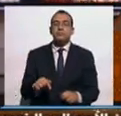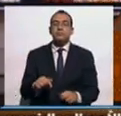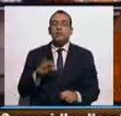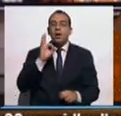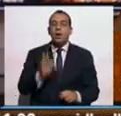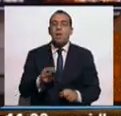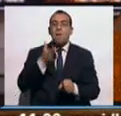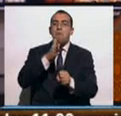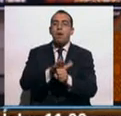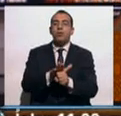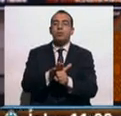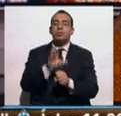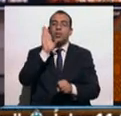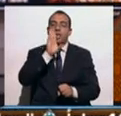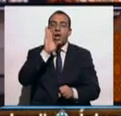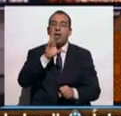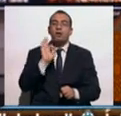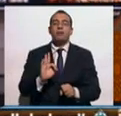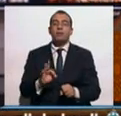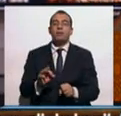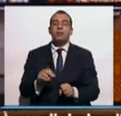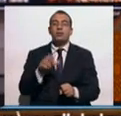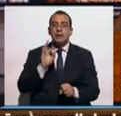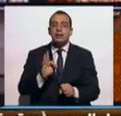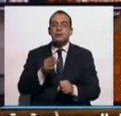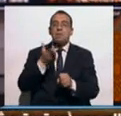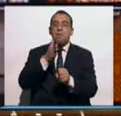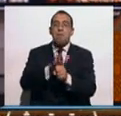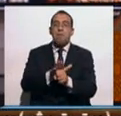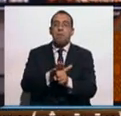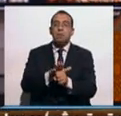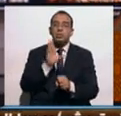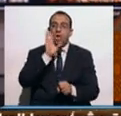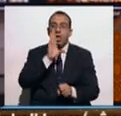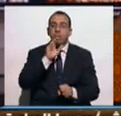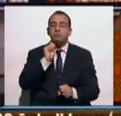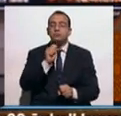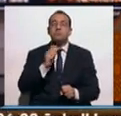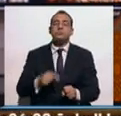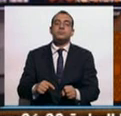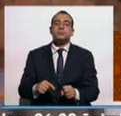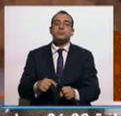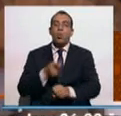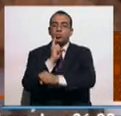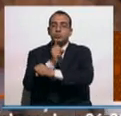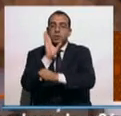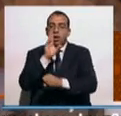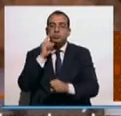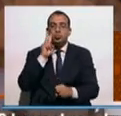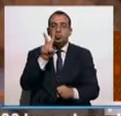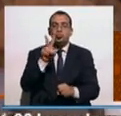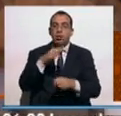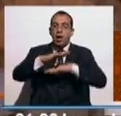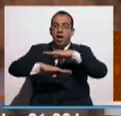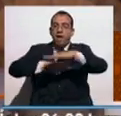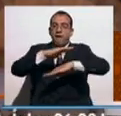أليس الموت أو ألا يكفيه أو ألا يكفيه الموت واعظ؟ بلى، يعني عندما ننظر إلى الكفن